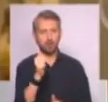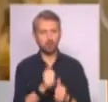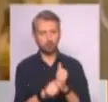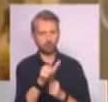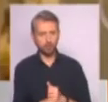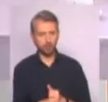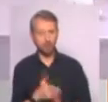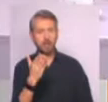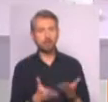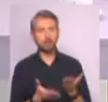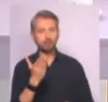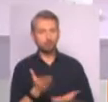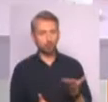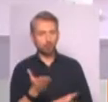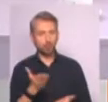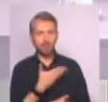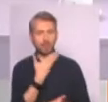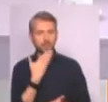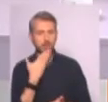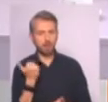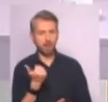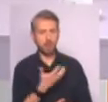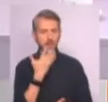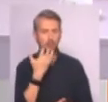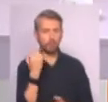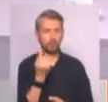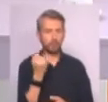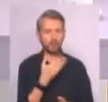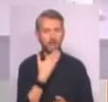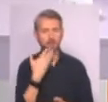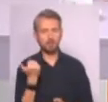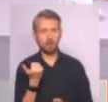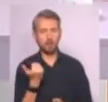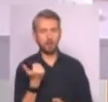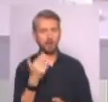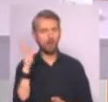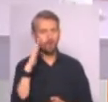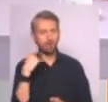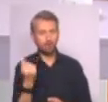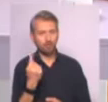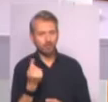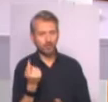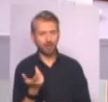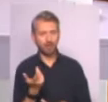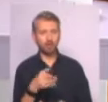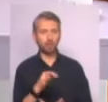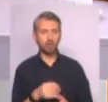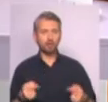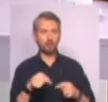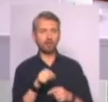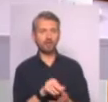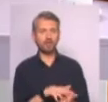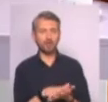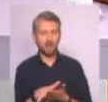людину. Відповідно, якщо немає теплового лічильника, немає водяного лічильника, то, відповідно, ці